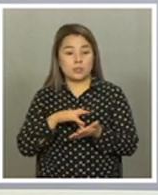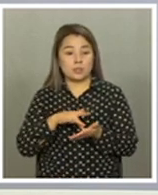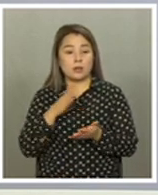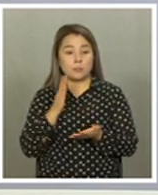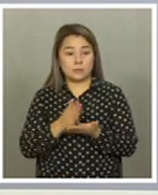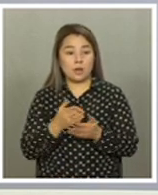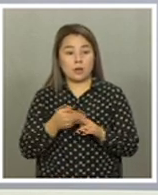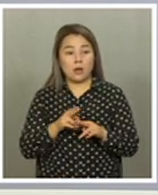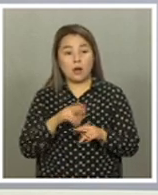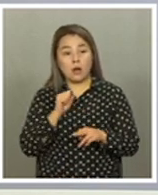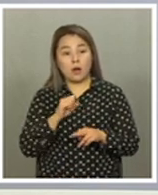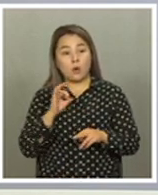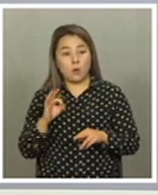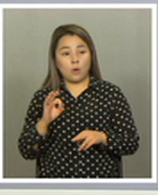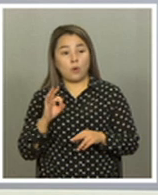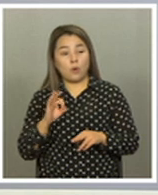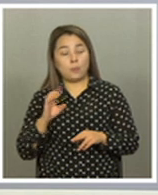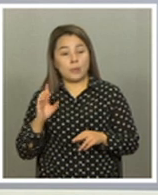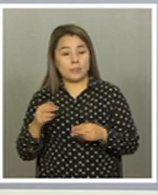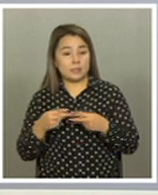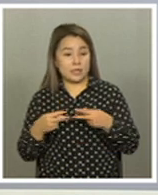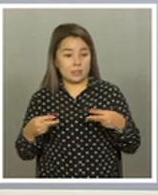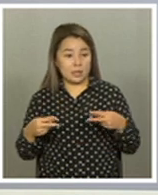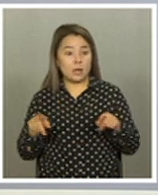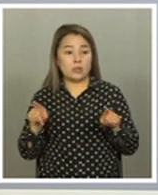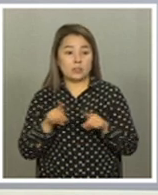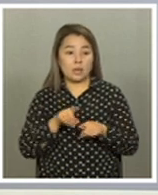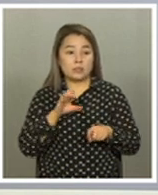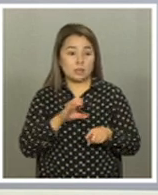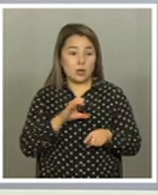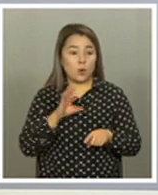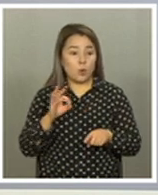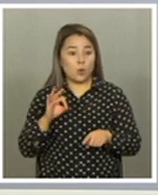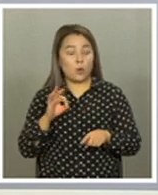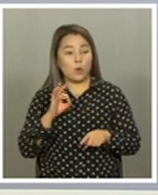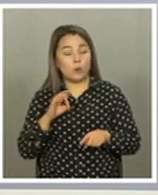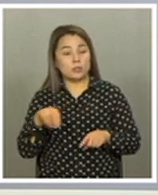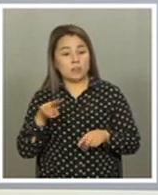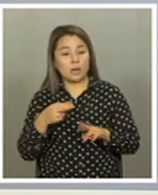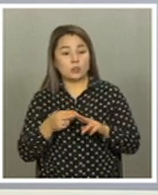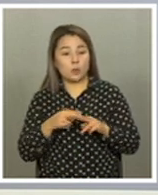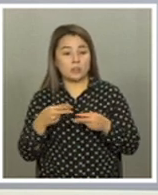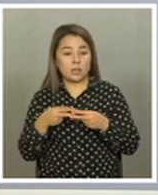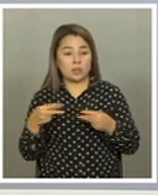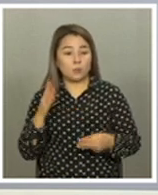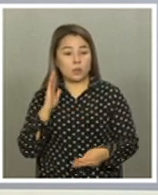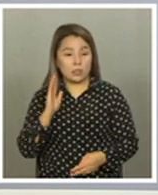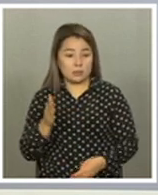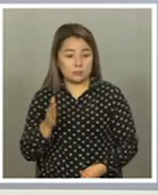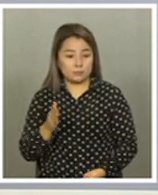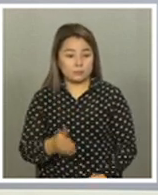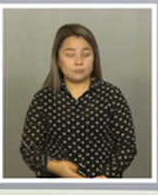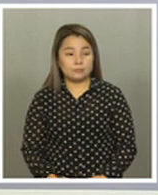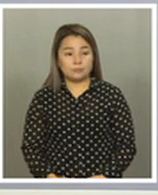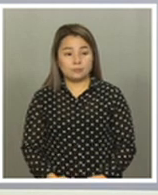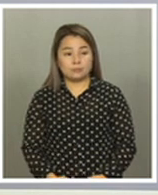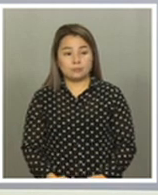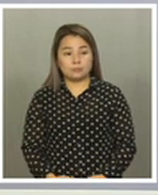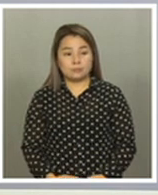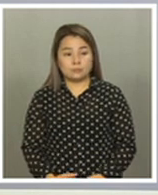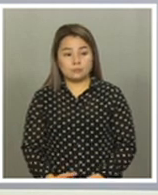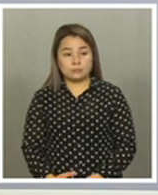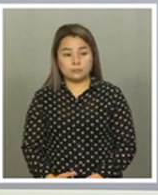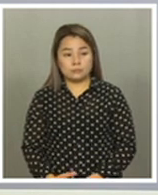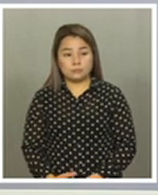АО мен ОБ тем болады, дәл солай СО мен ОД тем болады. Солай ғой. Ал, енді